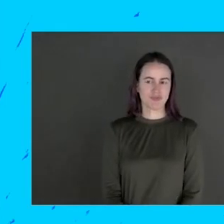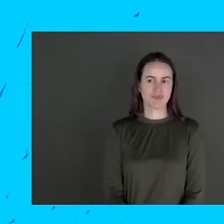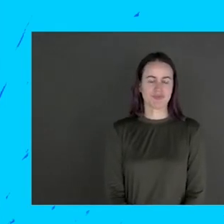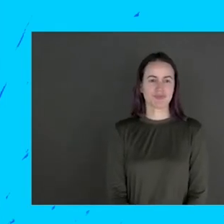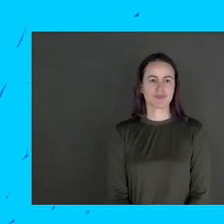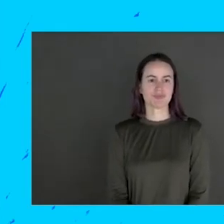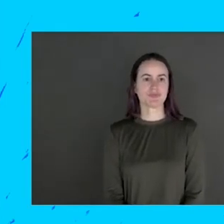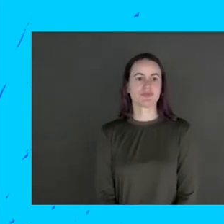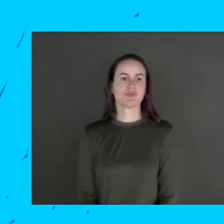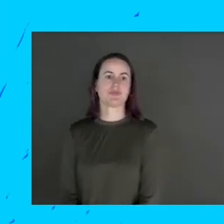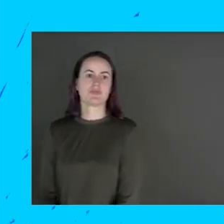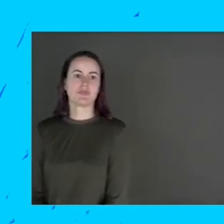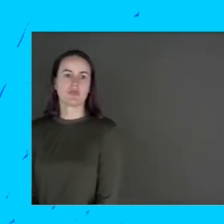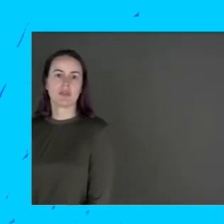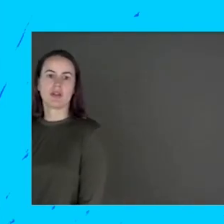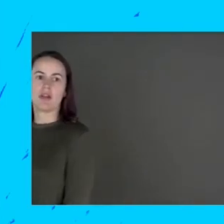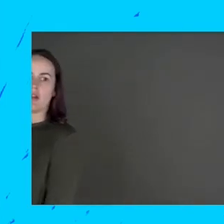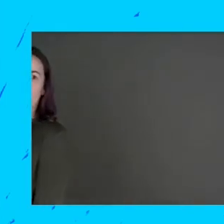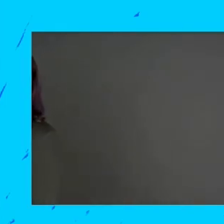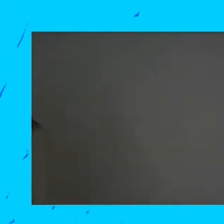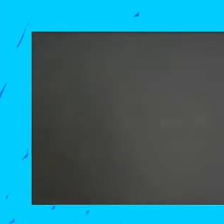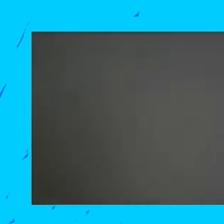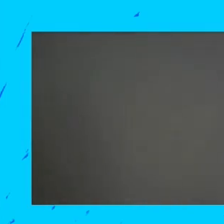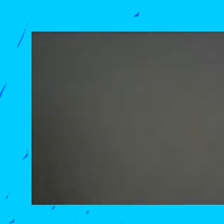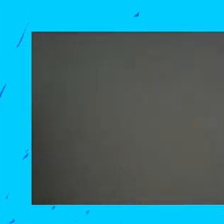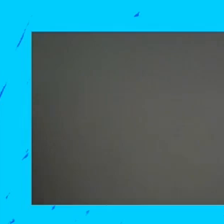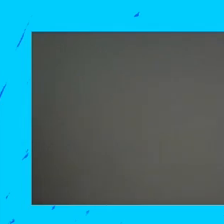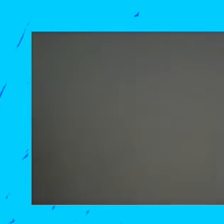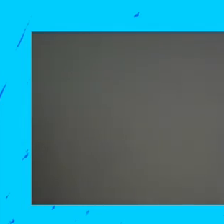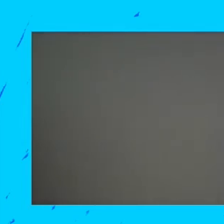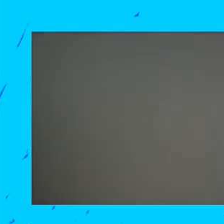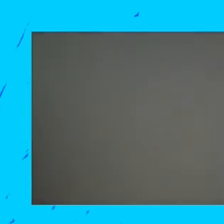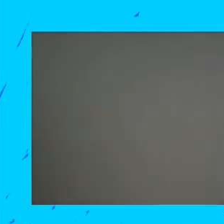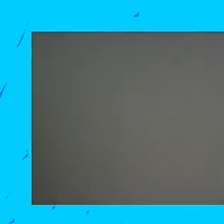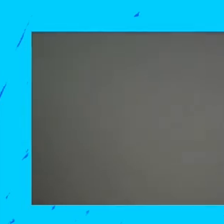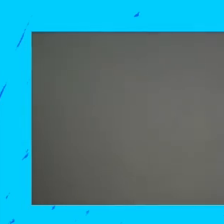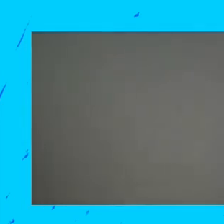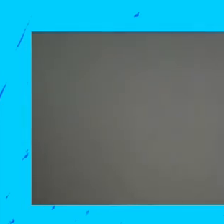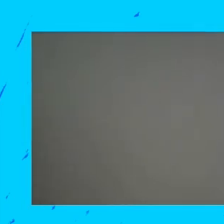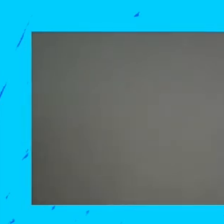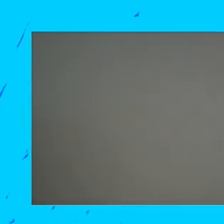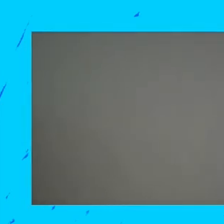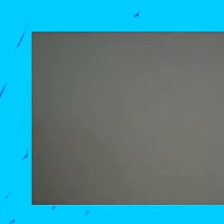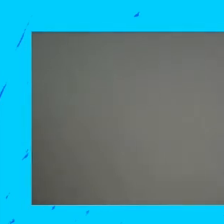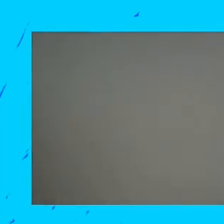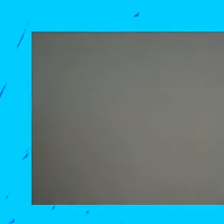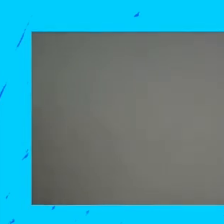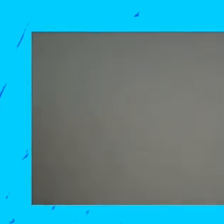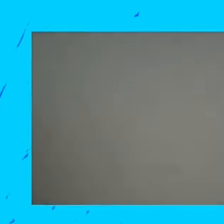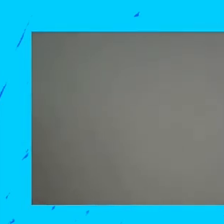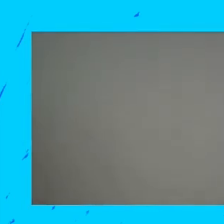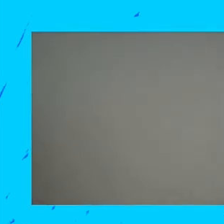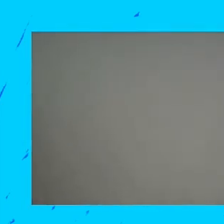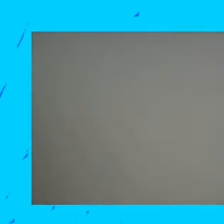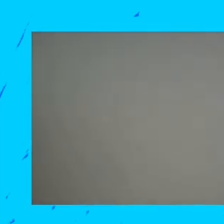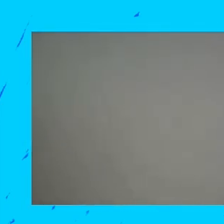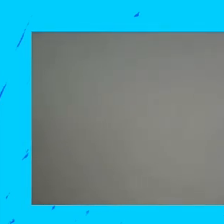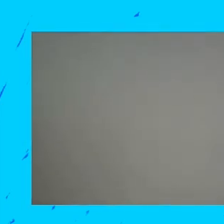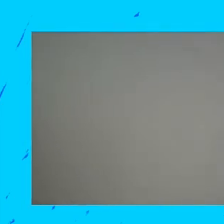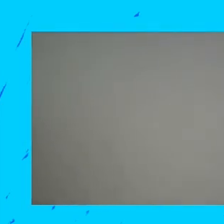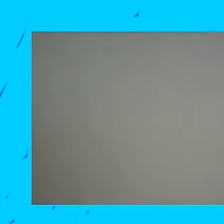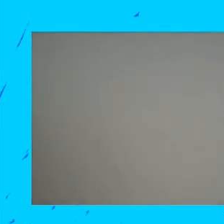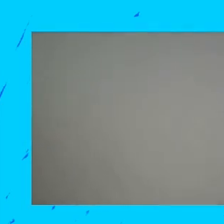je travaille avec les jeunes adolescents sur les questions de santé sexuelle et reproductive en Côte d'Ivoire. Alors en tant que